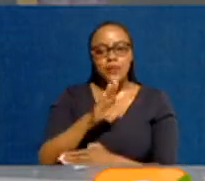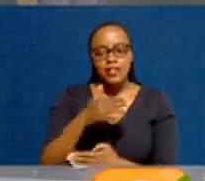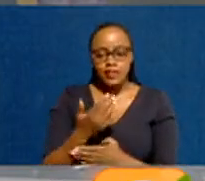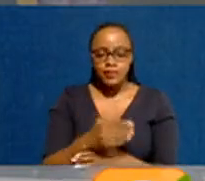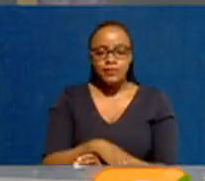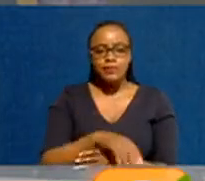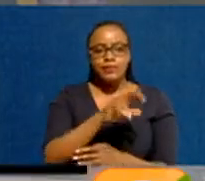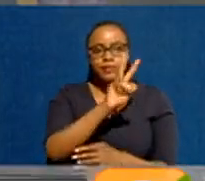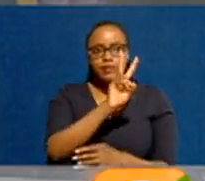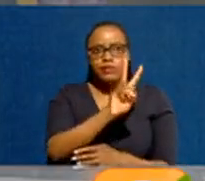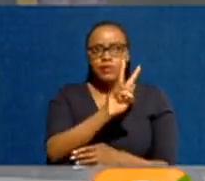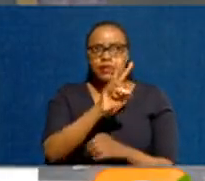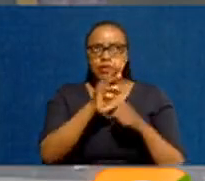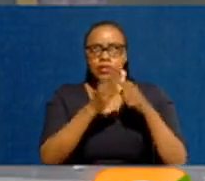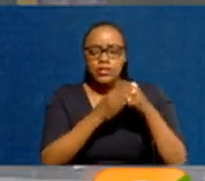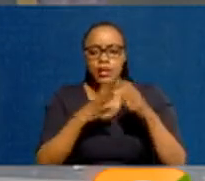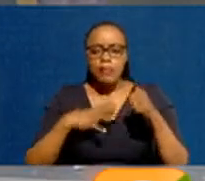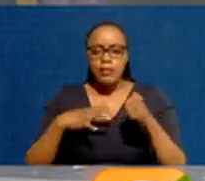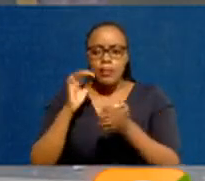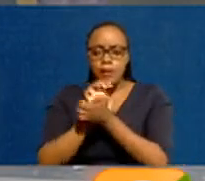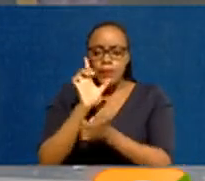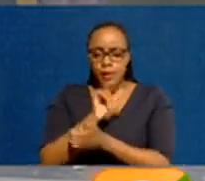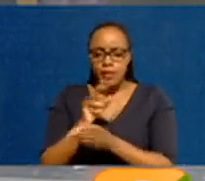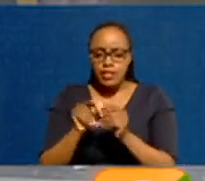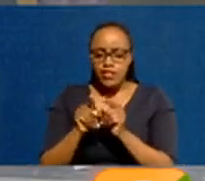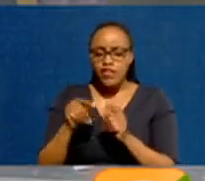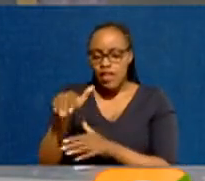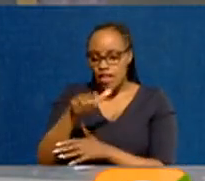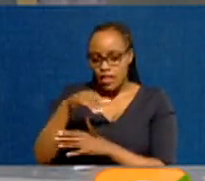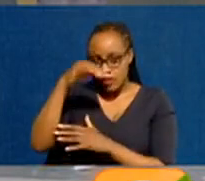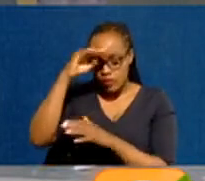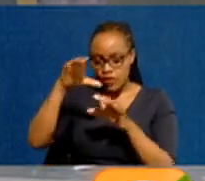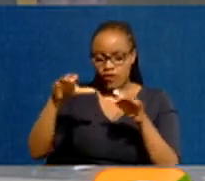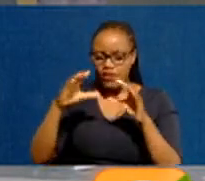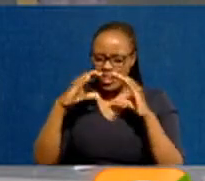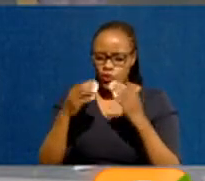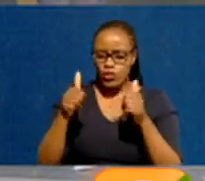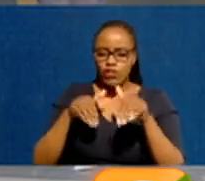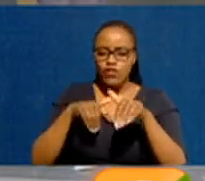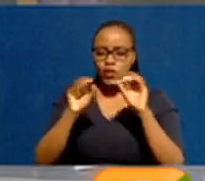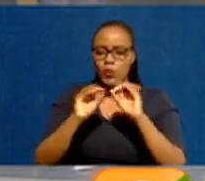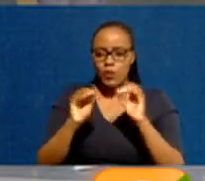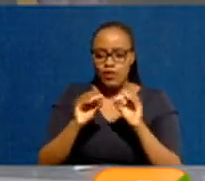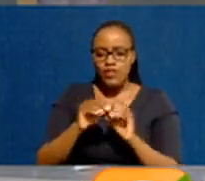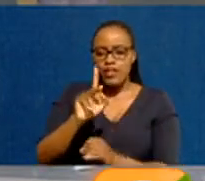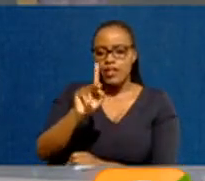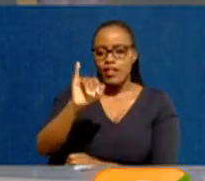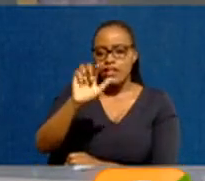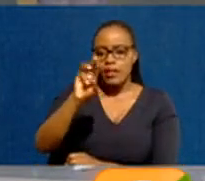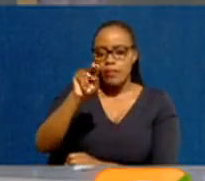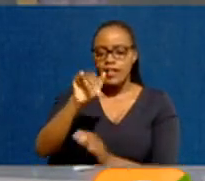Watu 26 wamekamatwa kwenye oparesheni ya kukabiliana na maeneo ya burudani yasiyofuata sheria katika mitaa ya Kilimani